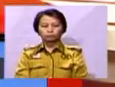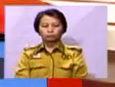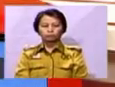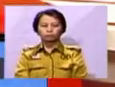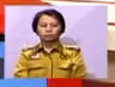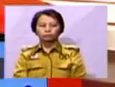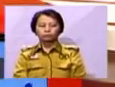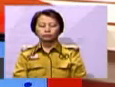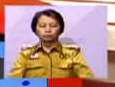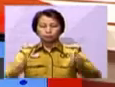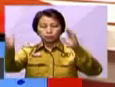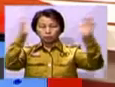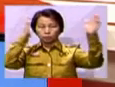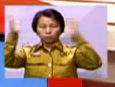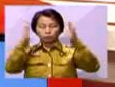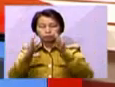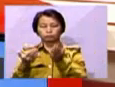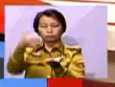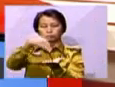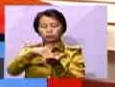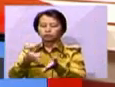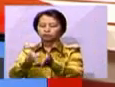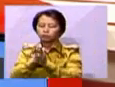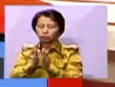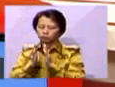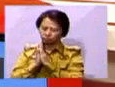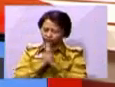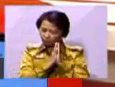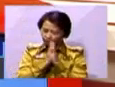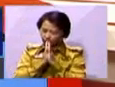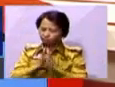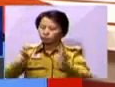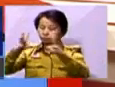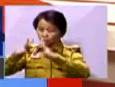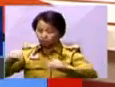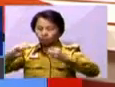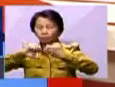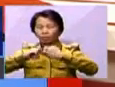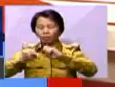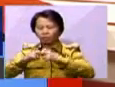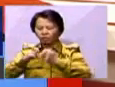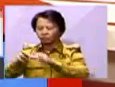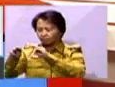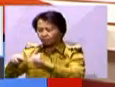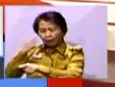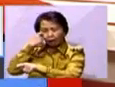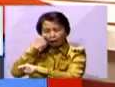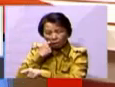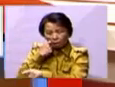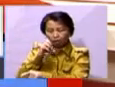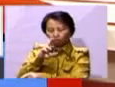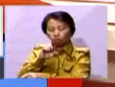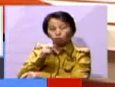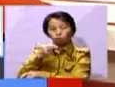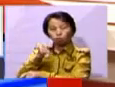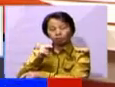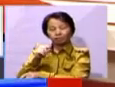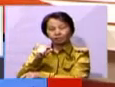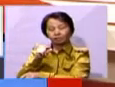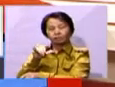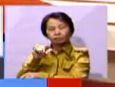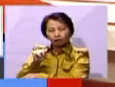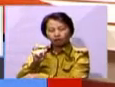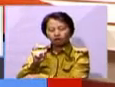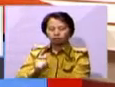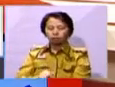Bersua kembali. Malaysia sekali lagi menggesa Myanmar agar segera menyelesaikan isu kemanusiaan etnik Rohingya di Rakhine.